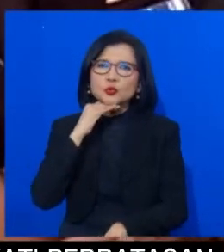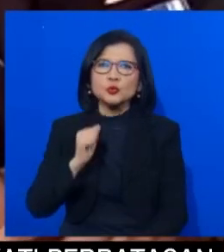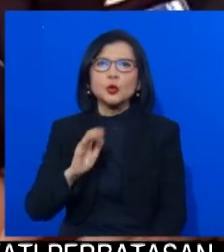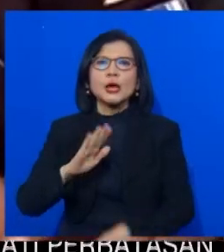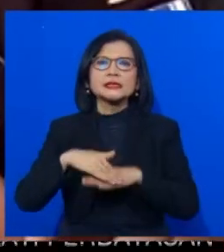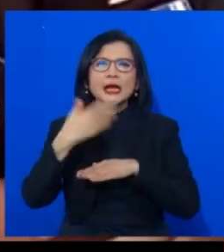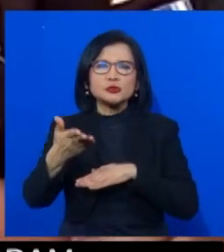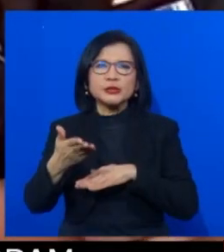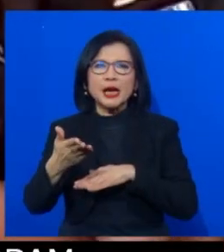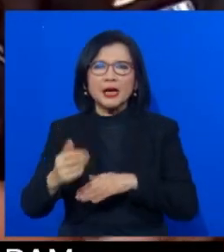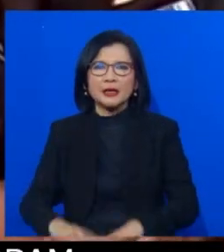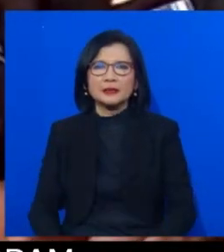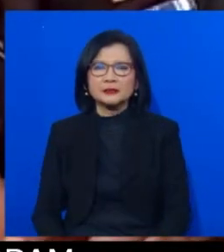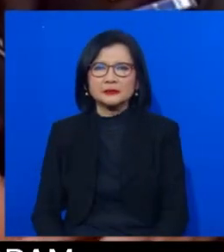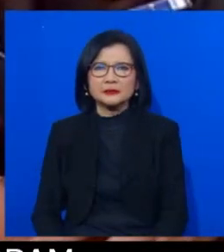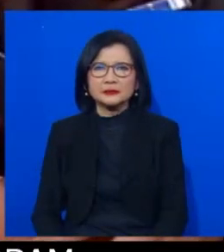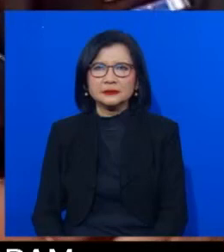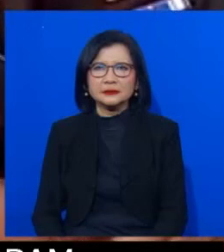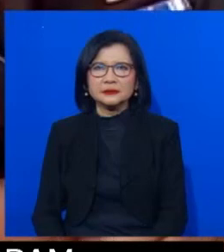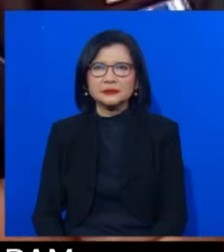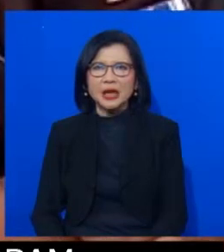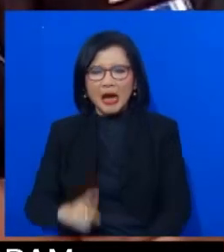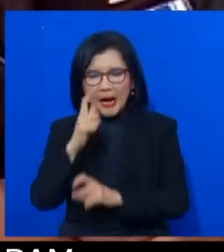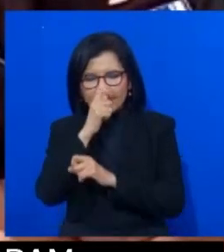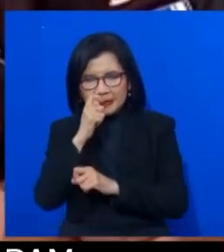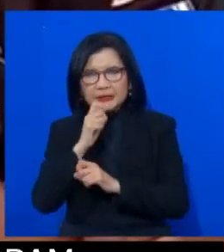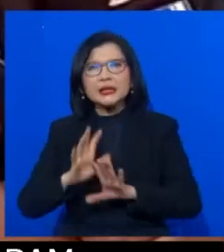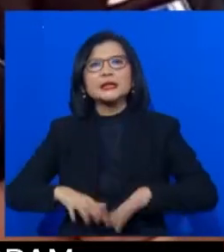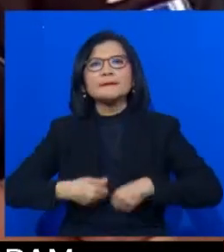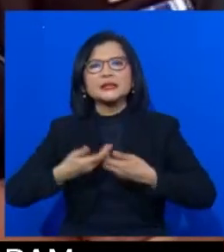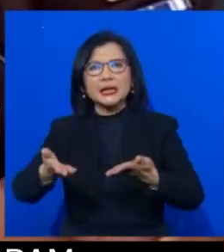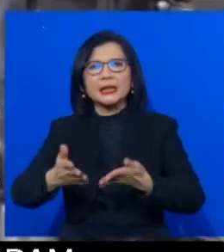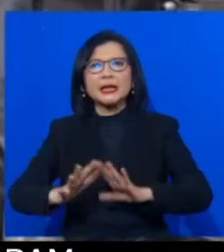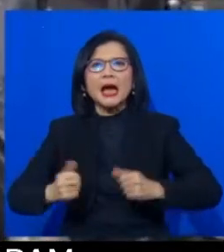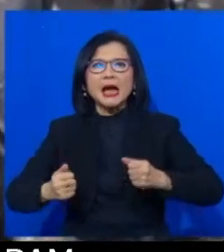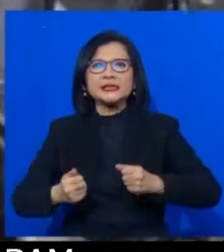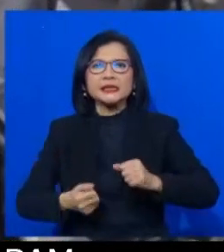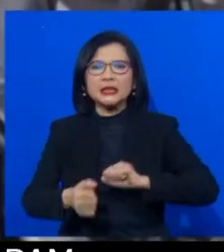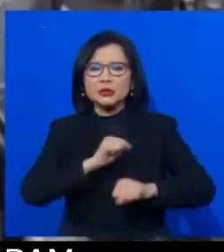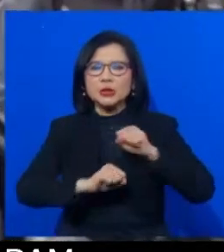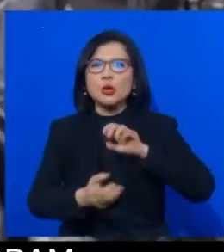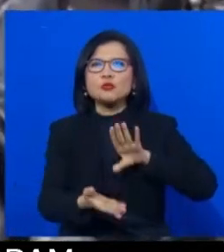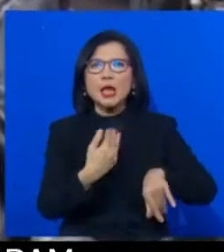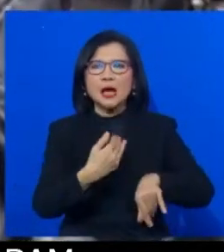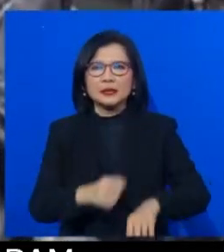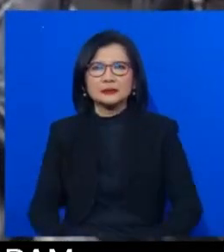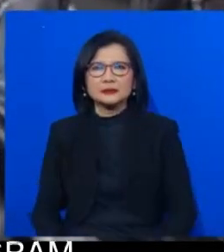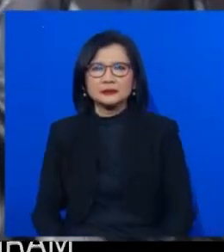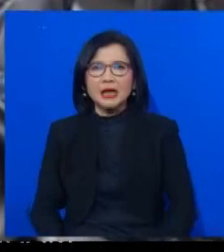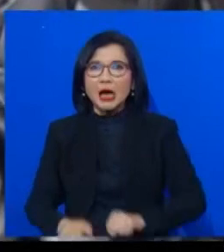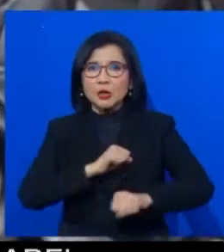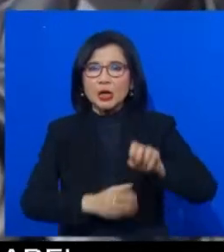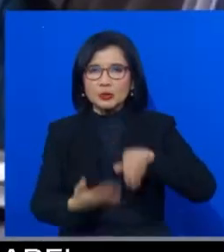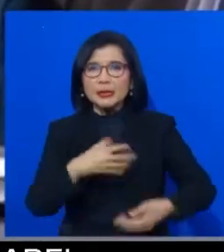selanjutnya penyidik menyerahkan hasil rekonstruksi itu kepada jaksa penuntut. Rekonstruksi digelar di